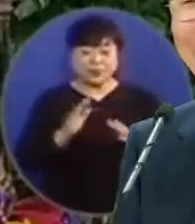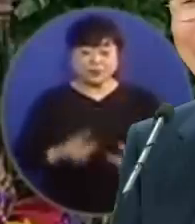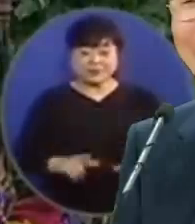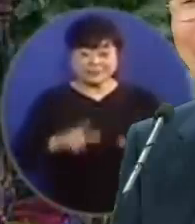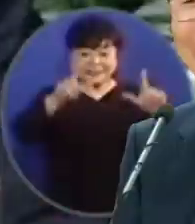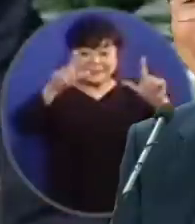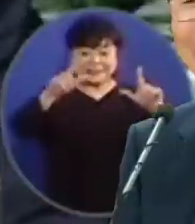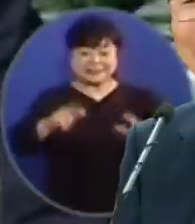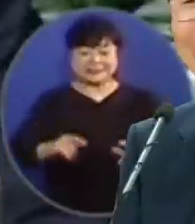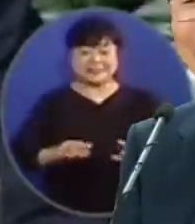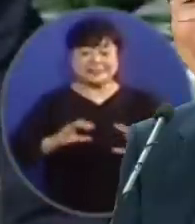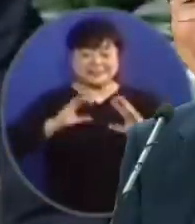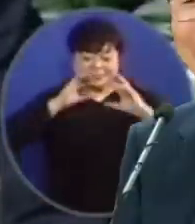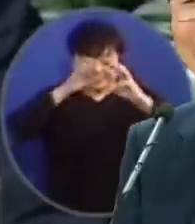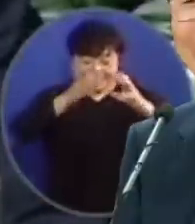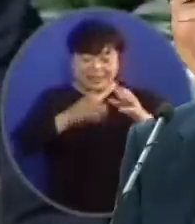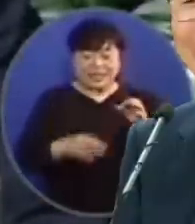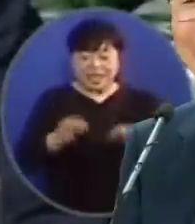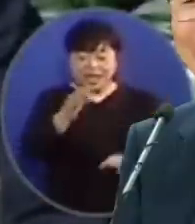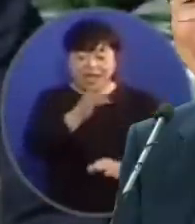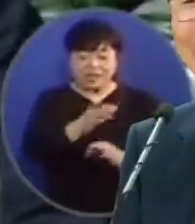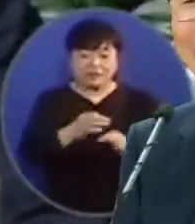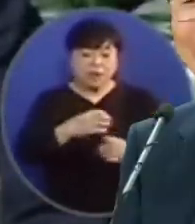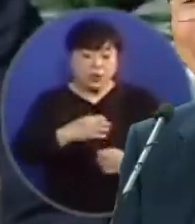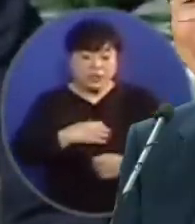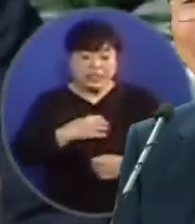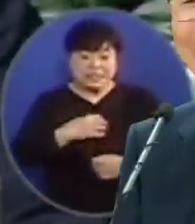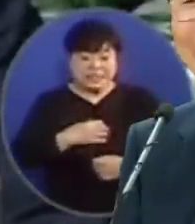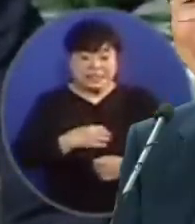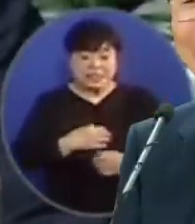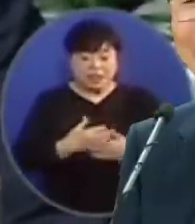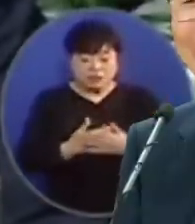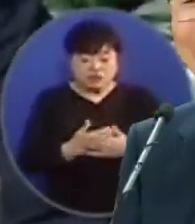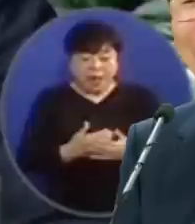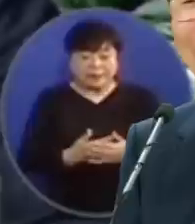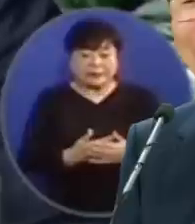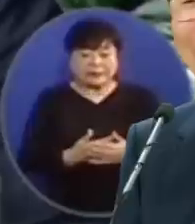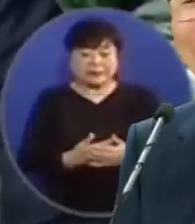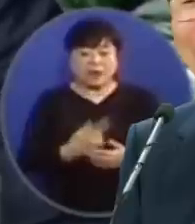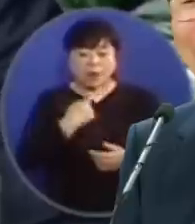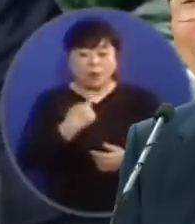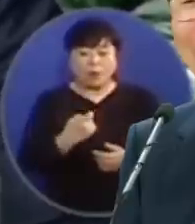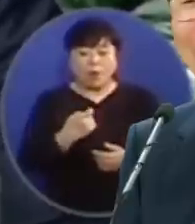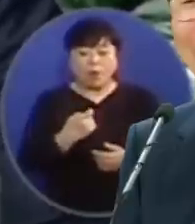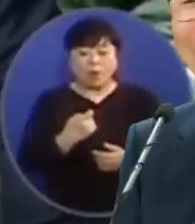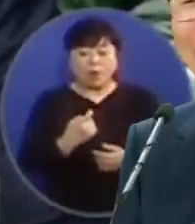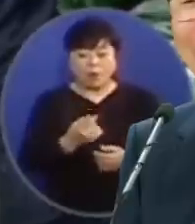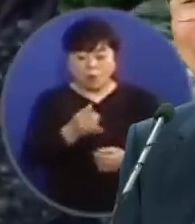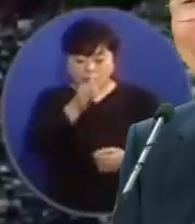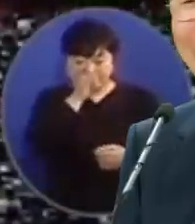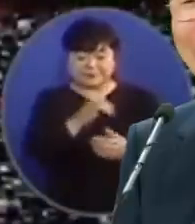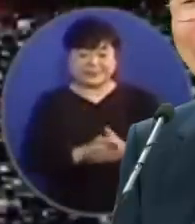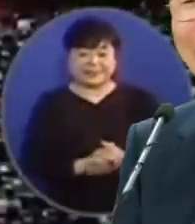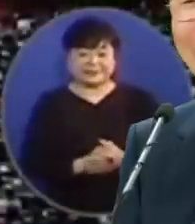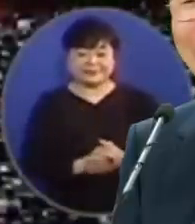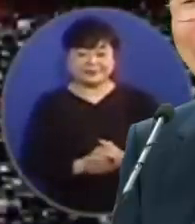오늘 전 세계는 경제적인 위기로 불안과 공포를 가지고